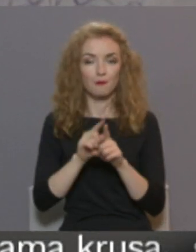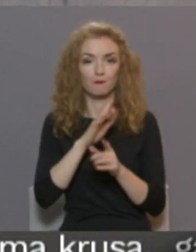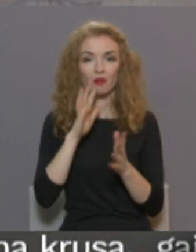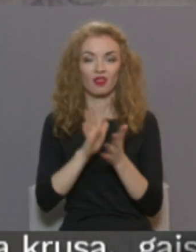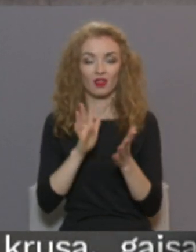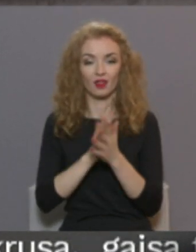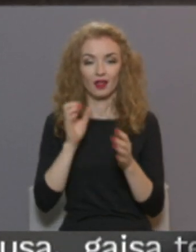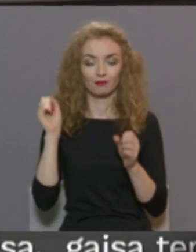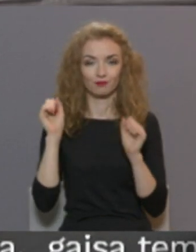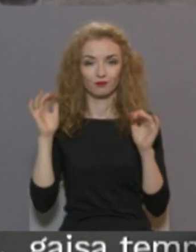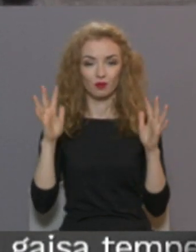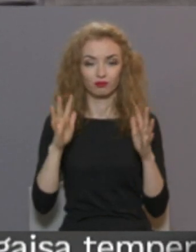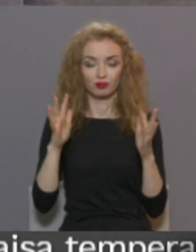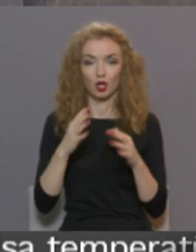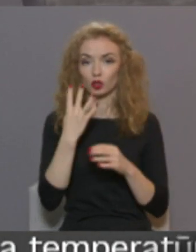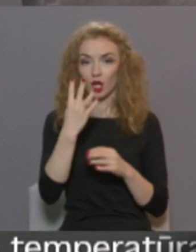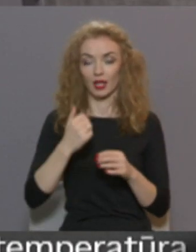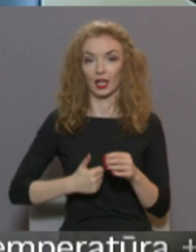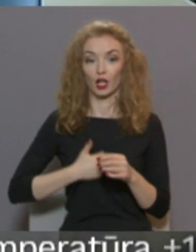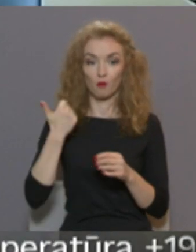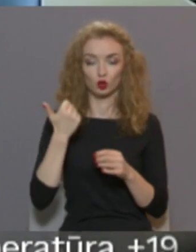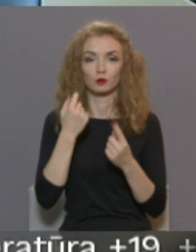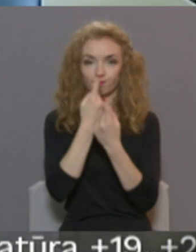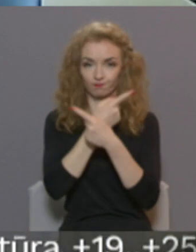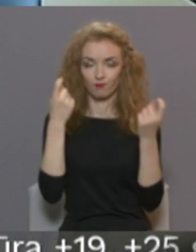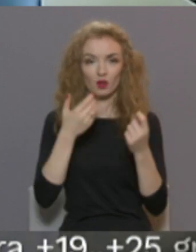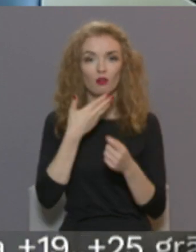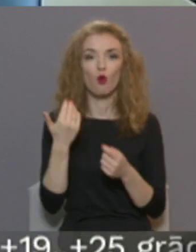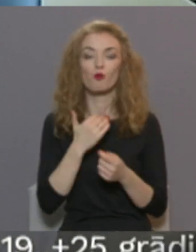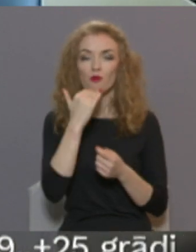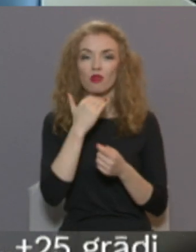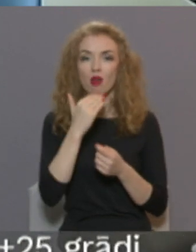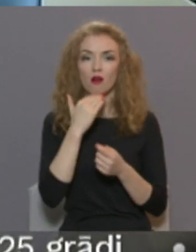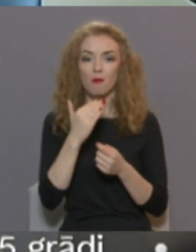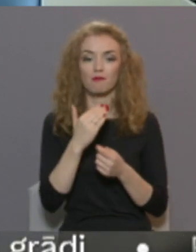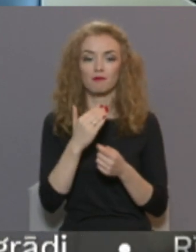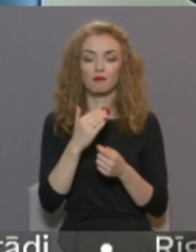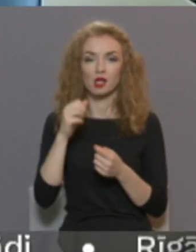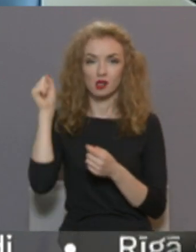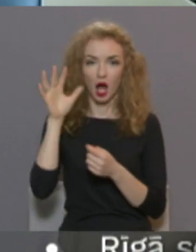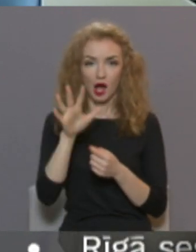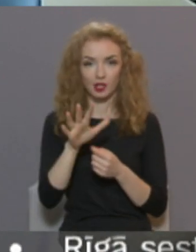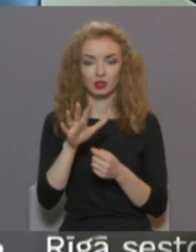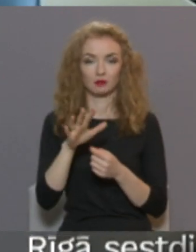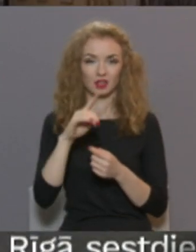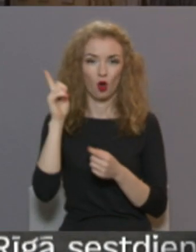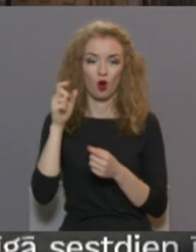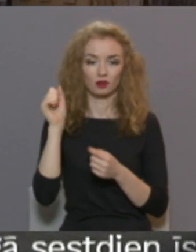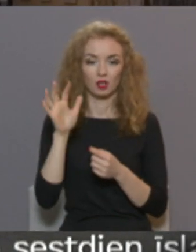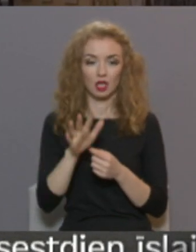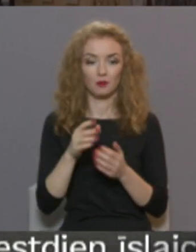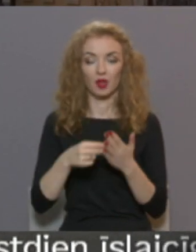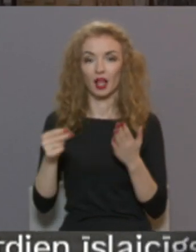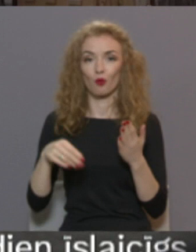piesārņojumu. Četriem īpašumiem tika atzīts, ka nav pietiekoši šīs izgaismojums ir saules gaisma. Līgumus